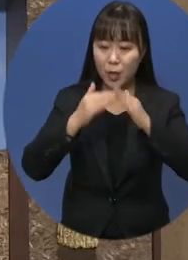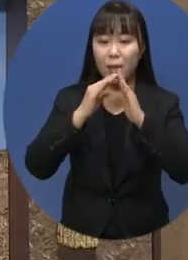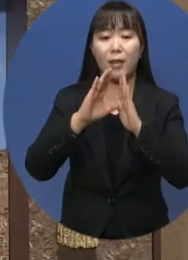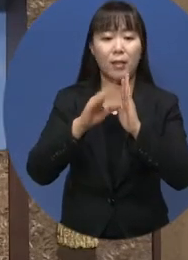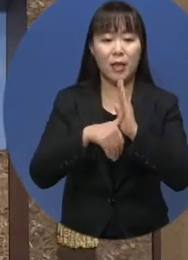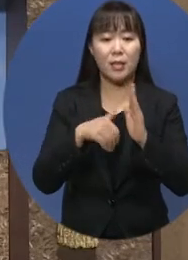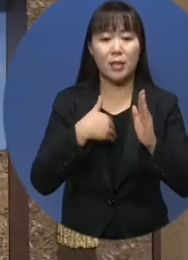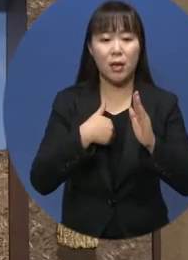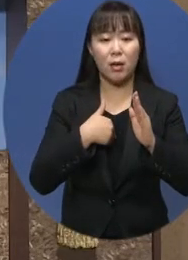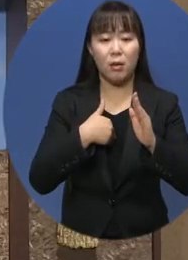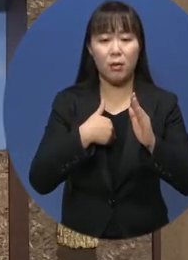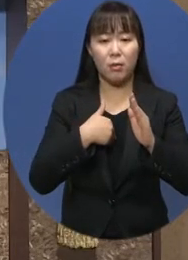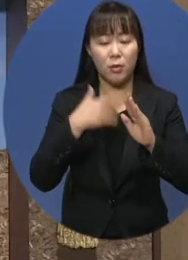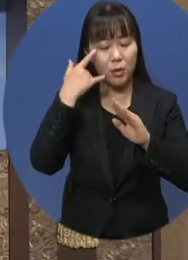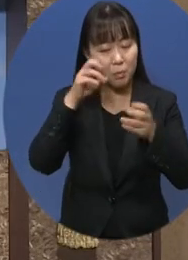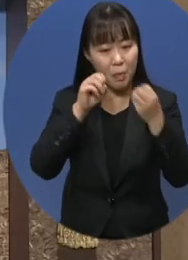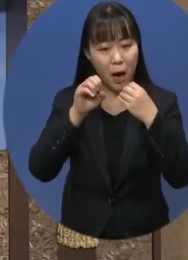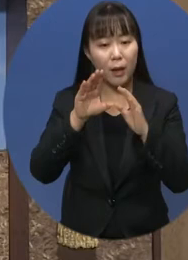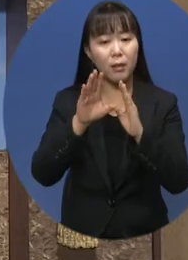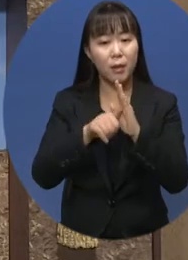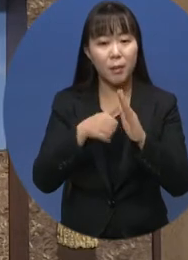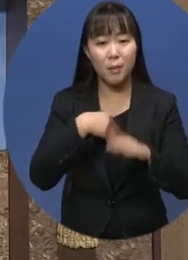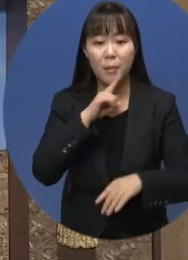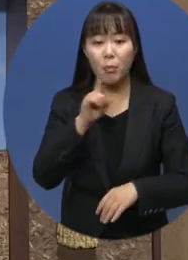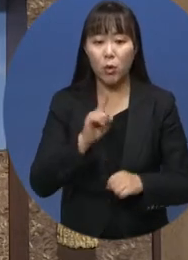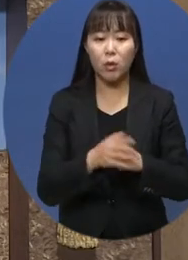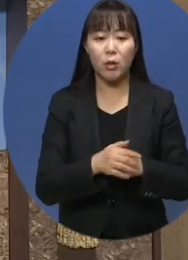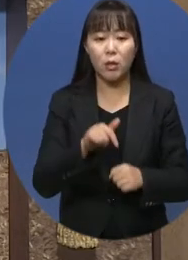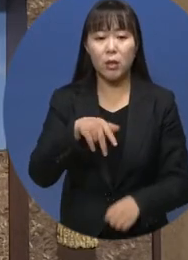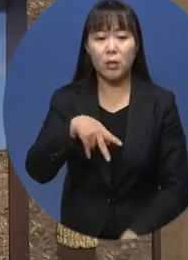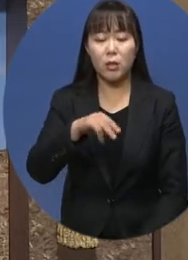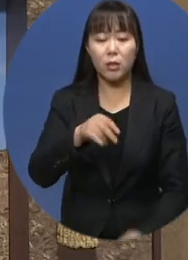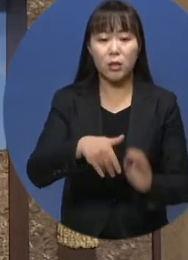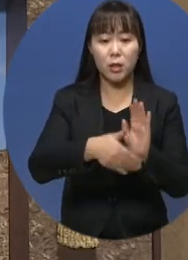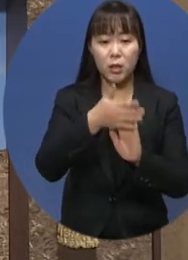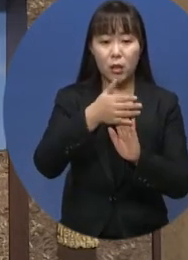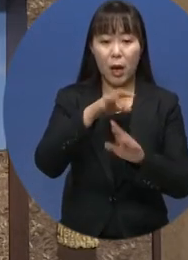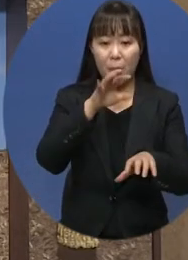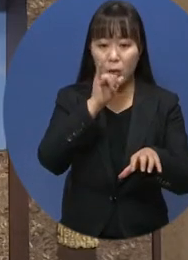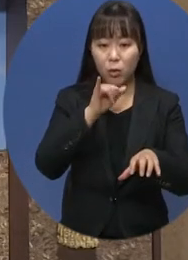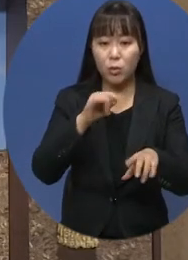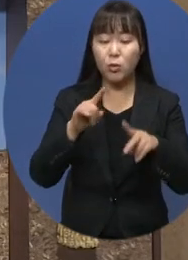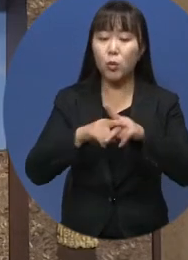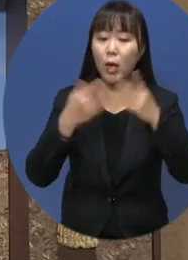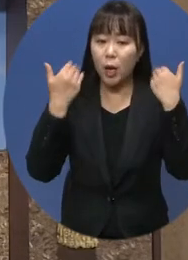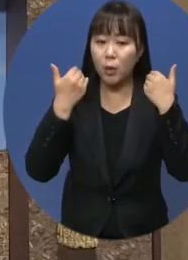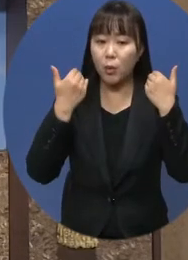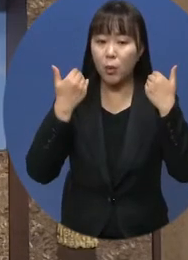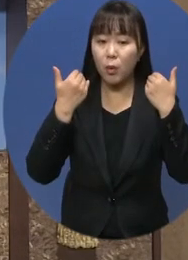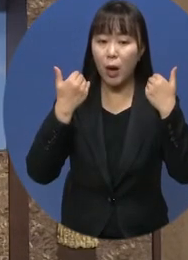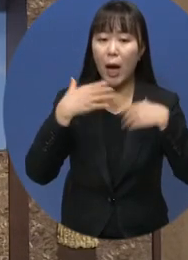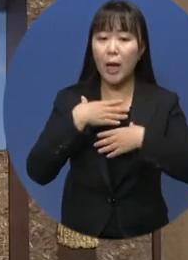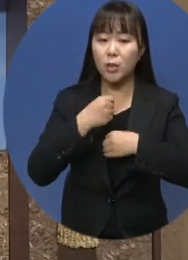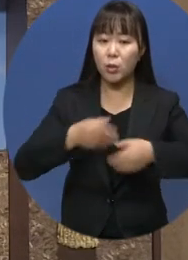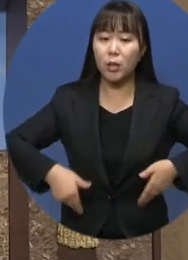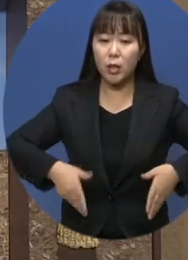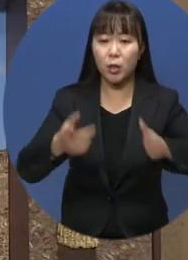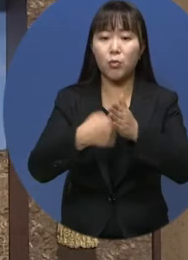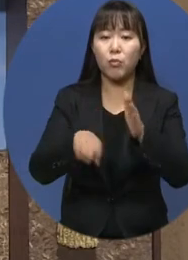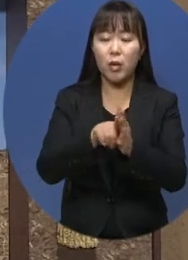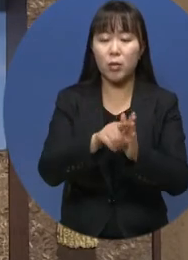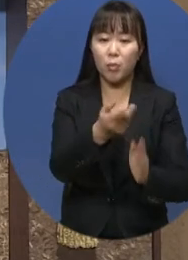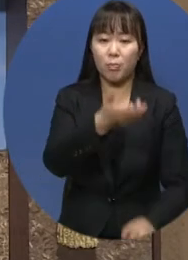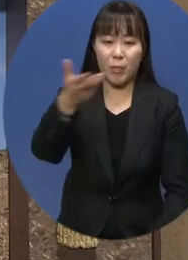제가 공청회를 하면서 월 얘기 했냐 시청앞에 놓기로 한 육교를 초등학교 아이들의 안전한 통로를 위해서